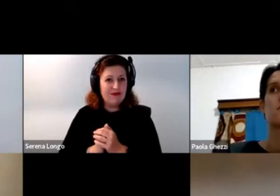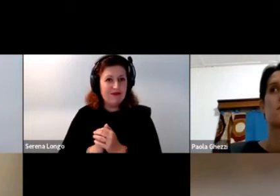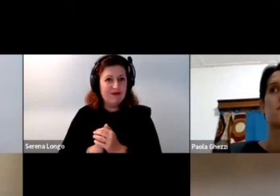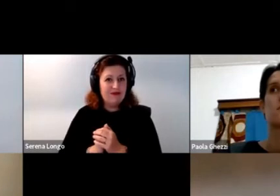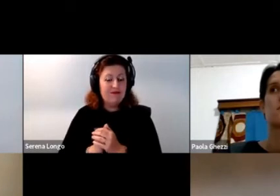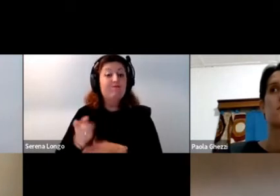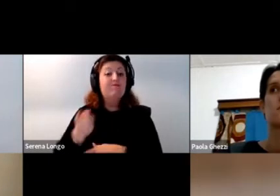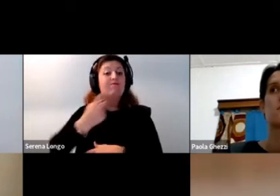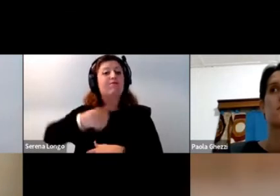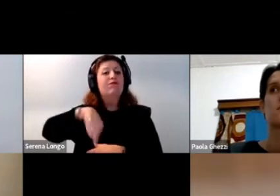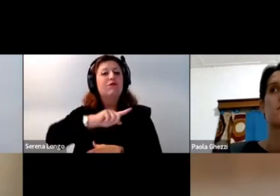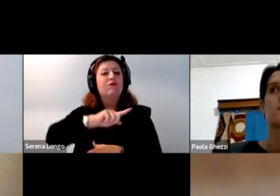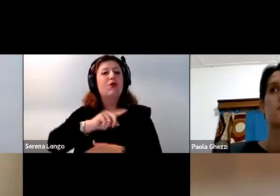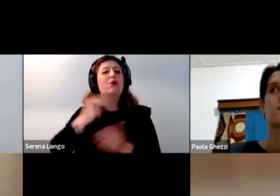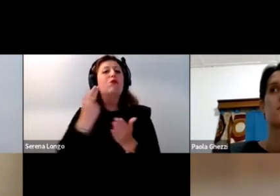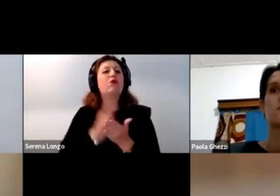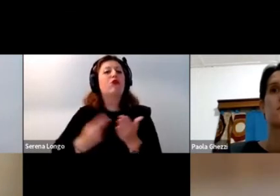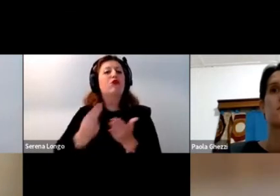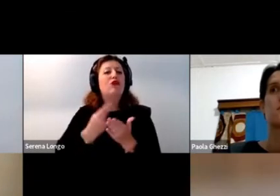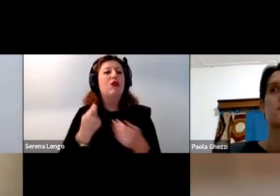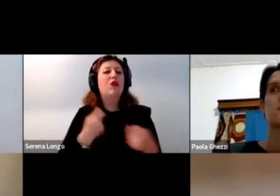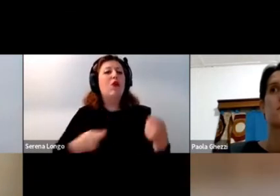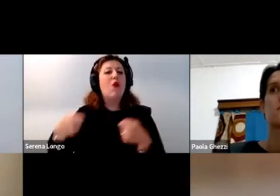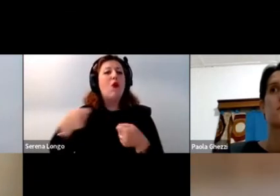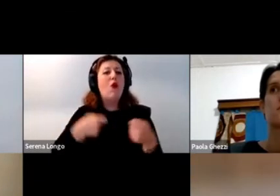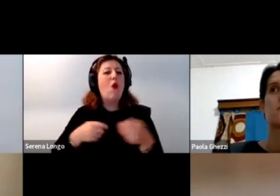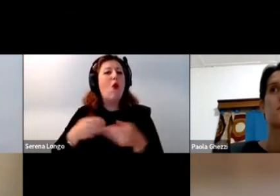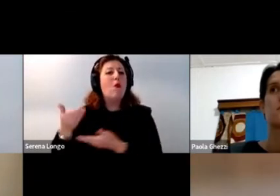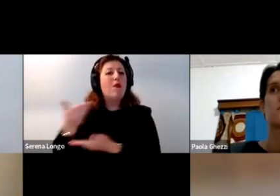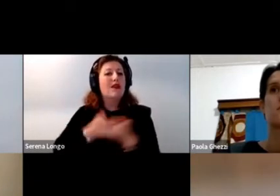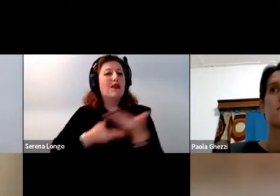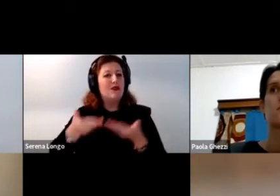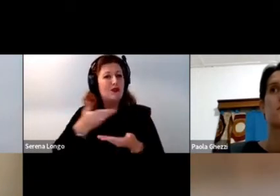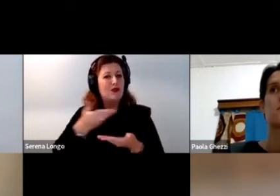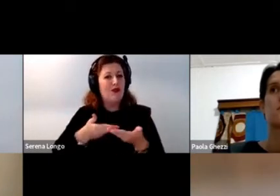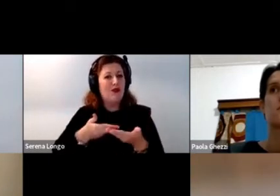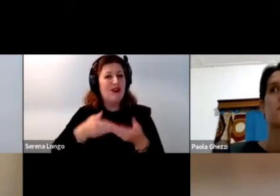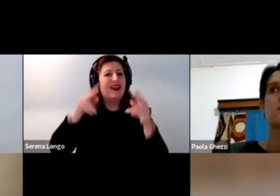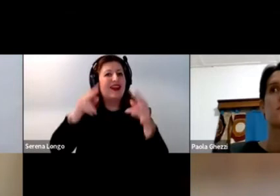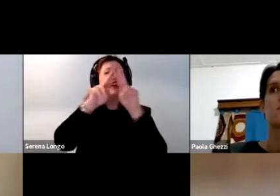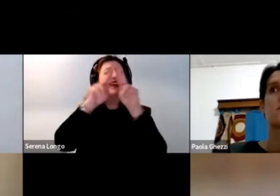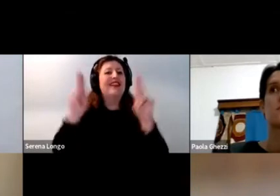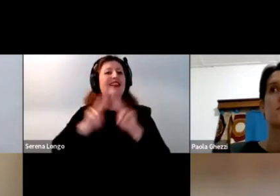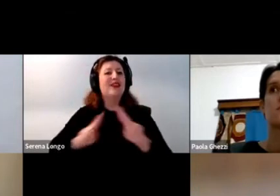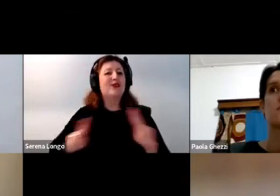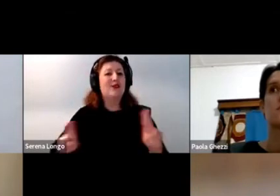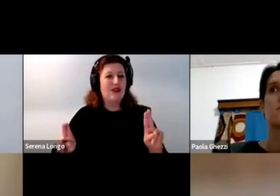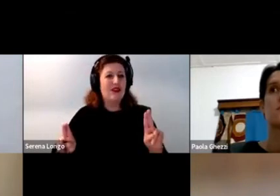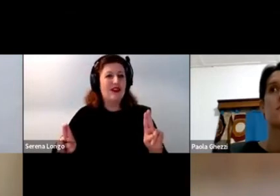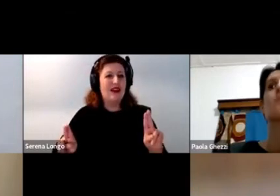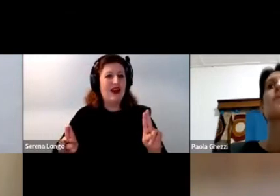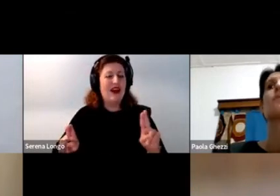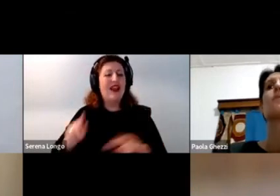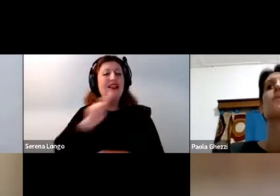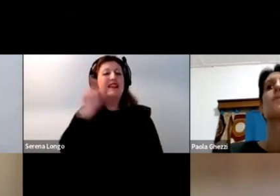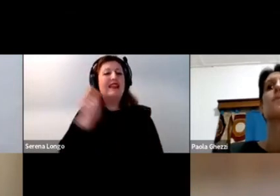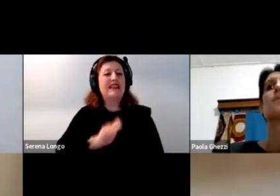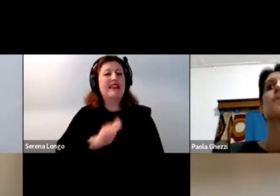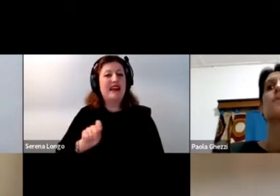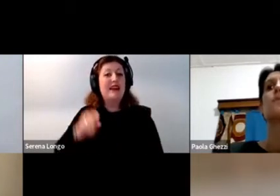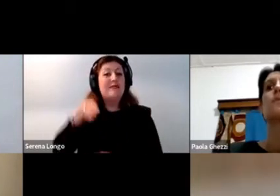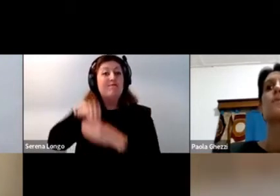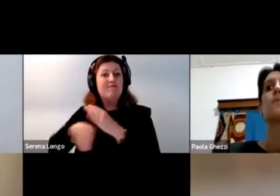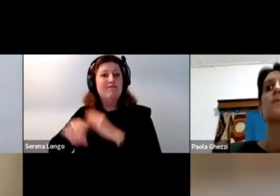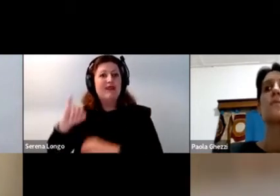un progetto di cooperazione internazionale in Tanzania, a Iringa, nella regione di Iringa.